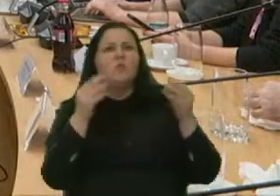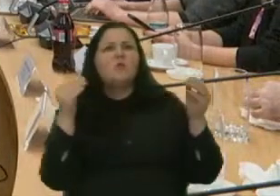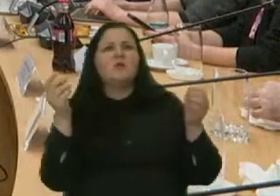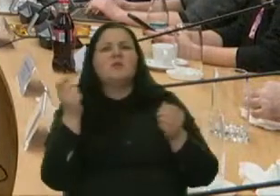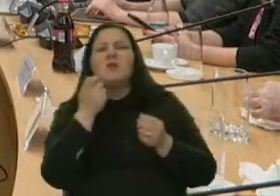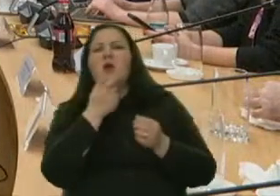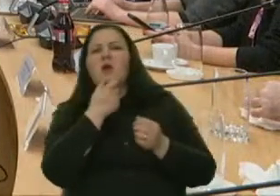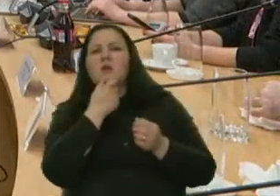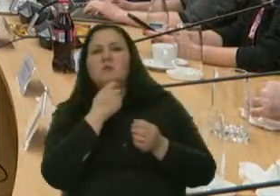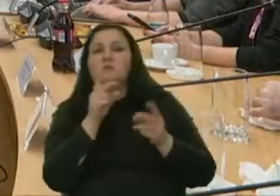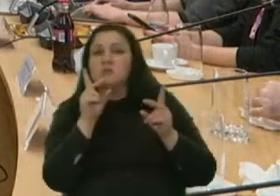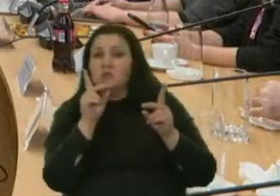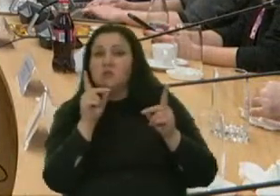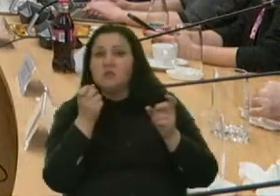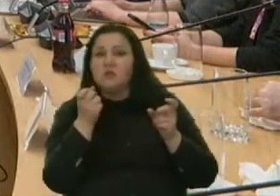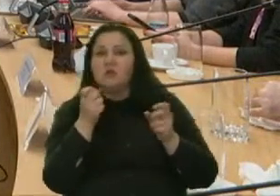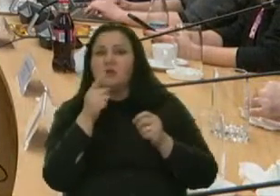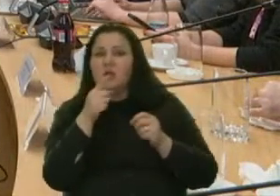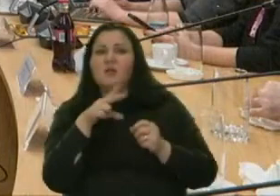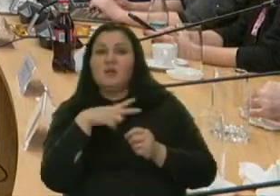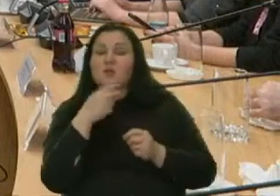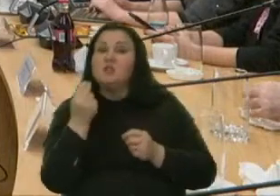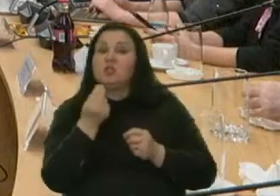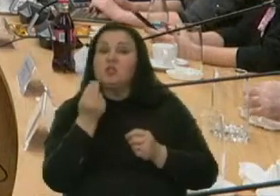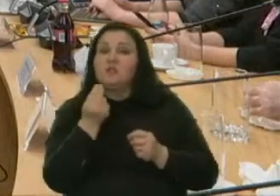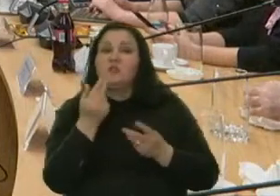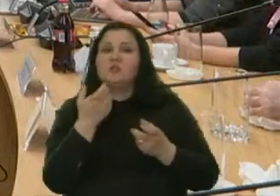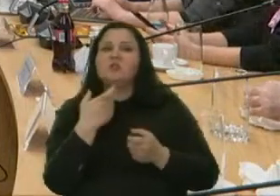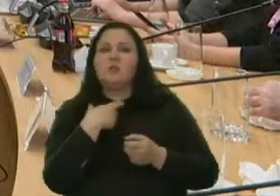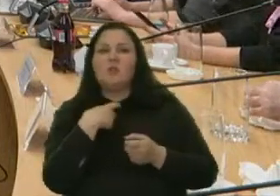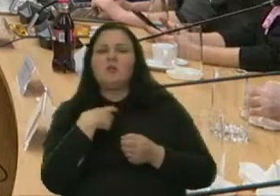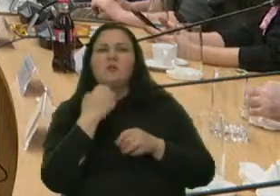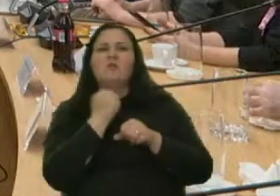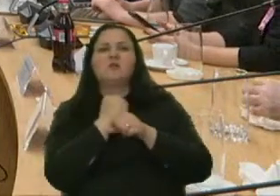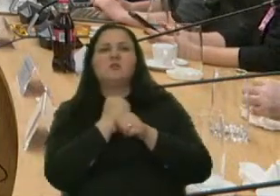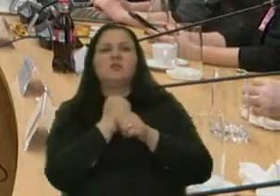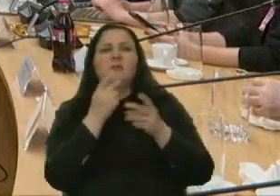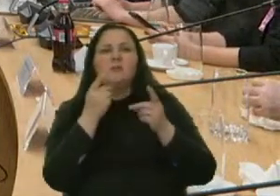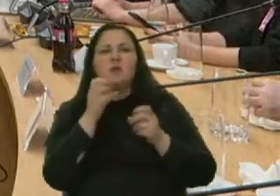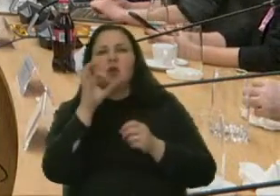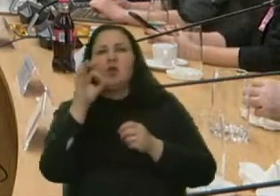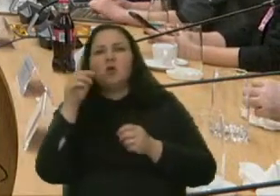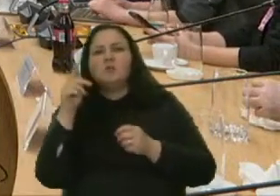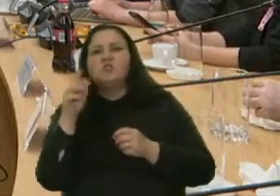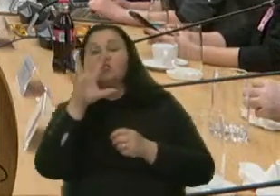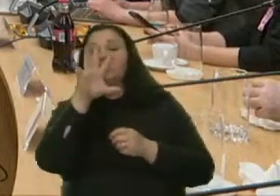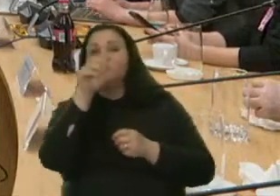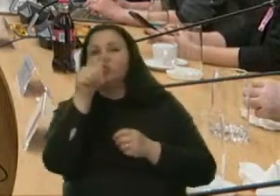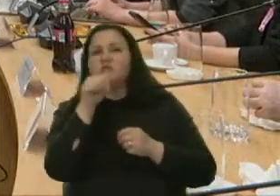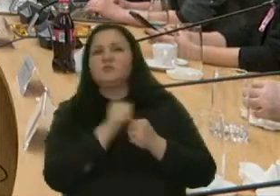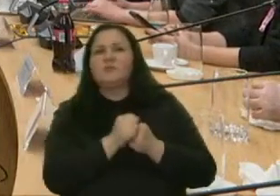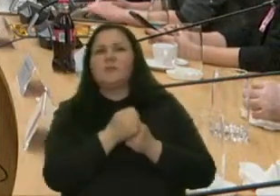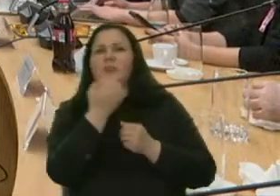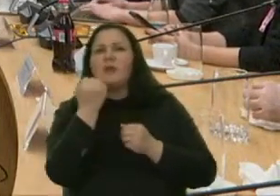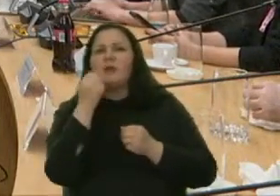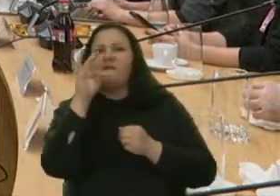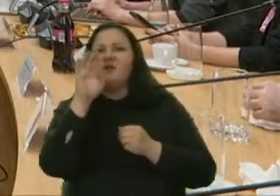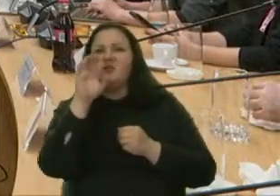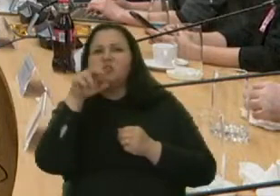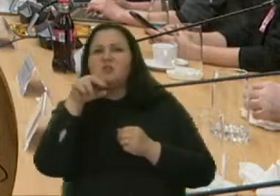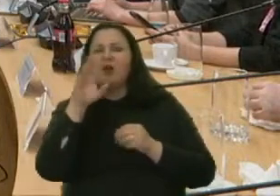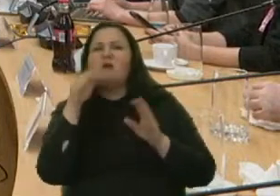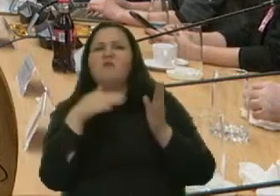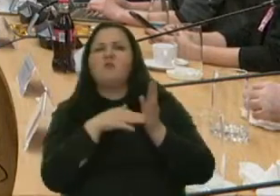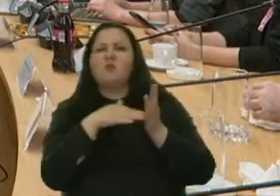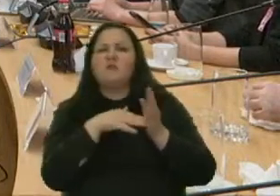multianuală da asta asta este ceva Ce se poate face pe pe pe OG 51 afcn ului i a luat vreo